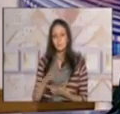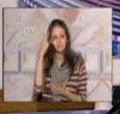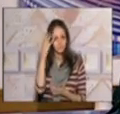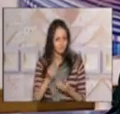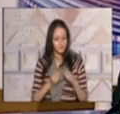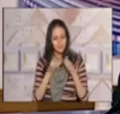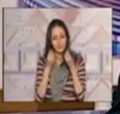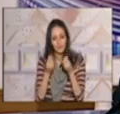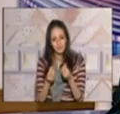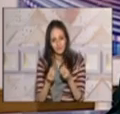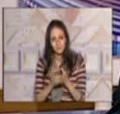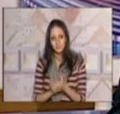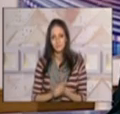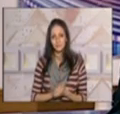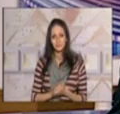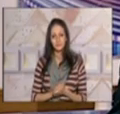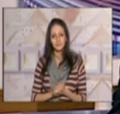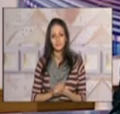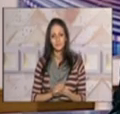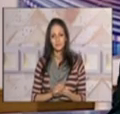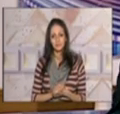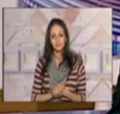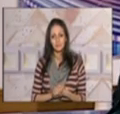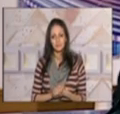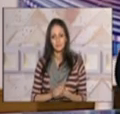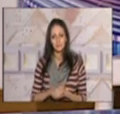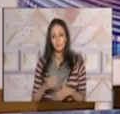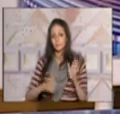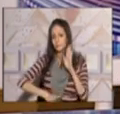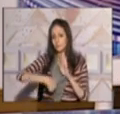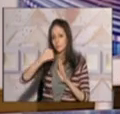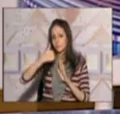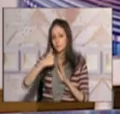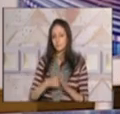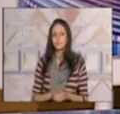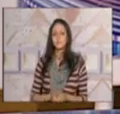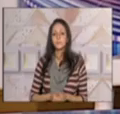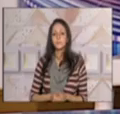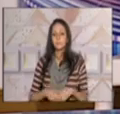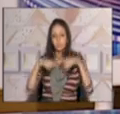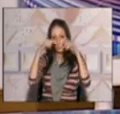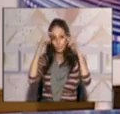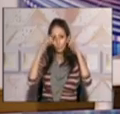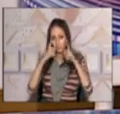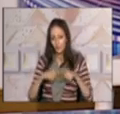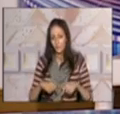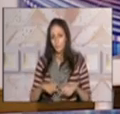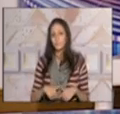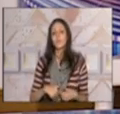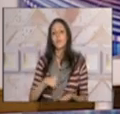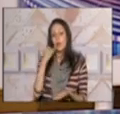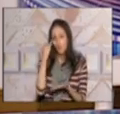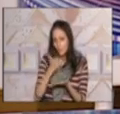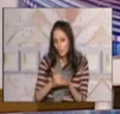الإبداع والابتكار، أرجع لسؤال حضرتك، مثلا من ضمن اللي فازوا بيها الهيئة العامة للاستثمار، لأنها قدمت عملت برنامج